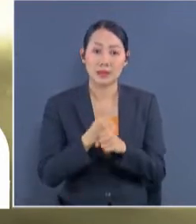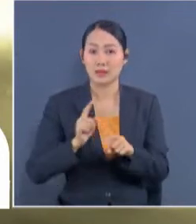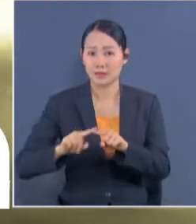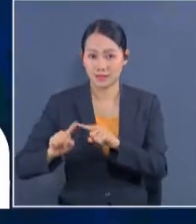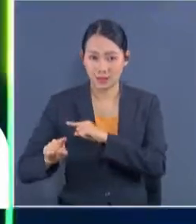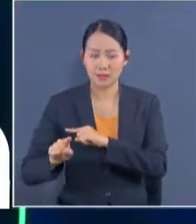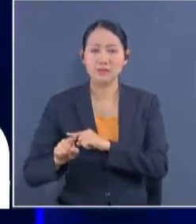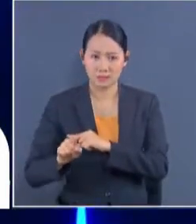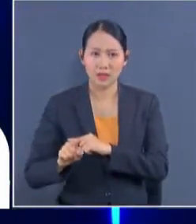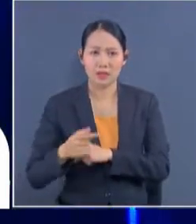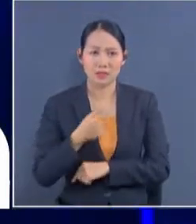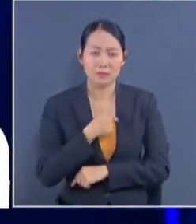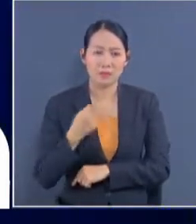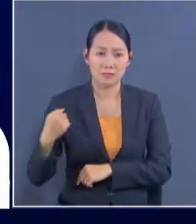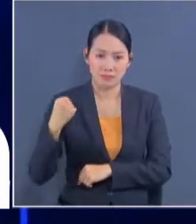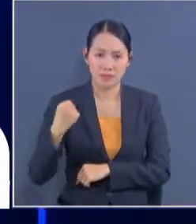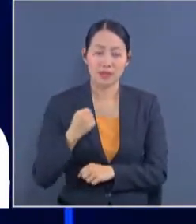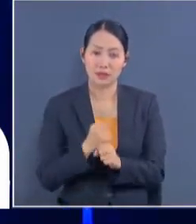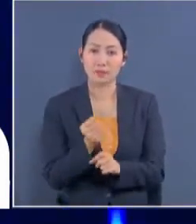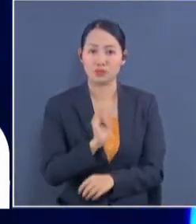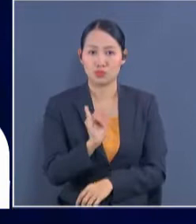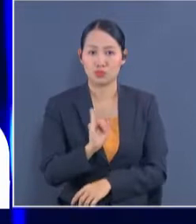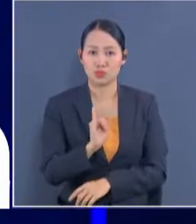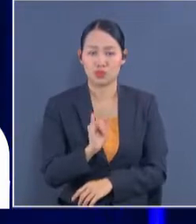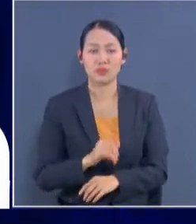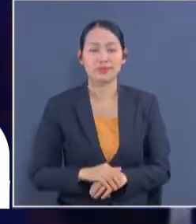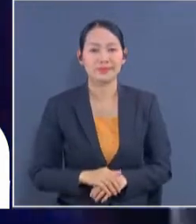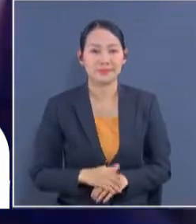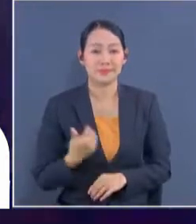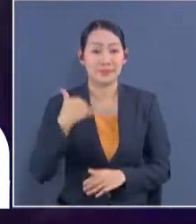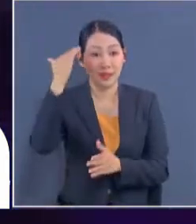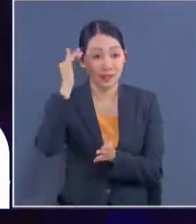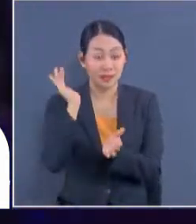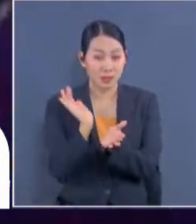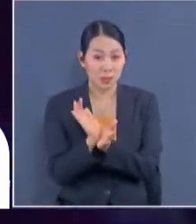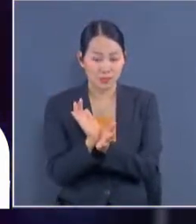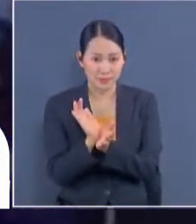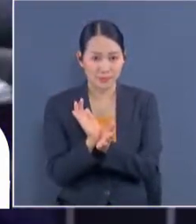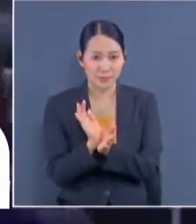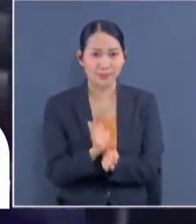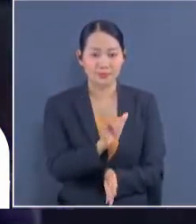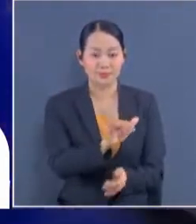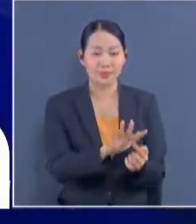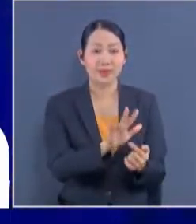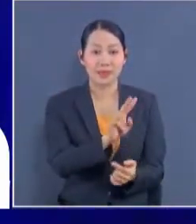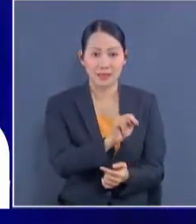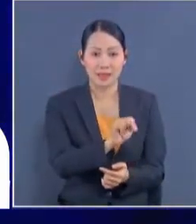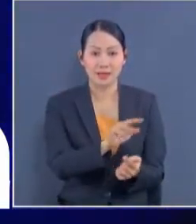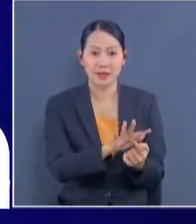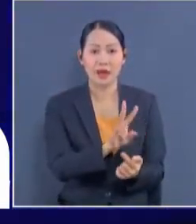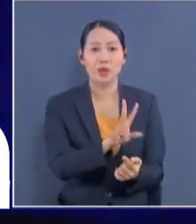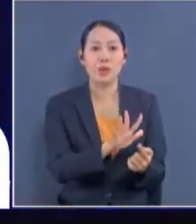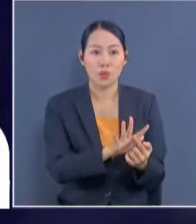ดๆด้วยคร ับ คือกรณีของตำรวจสน.ยานนาวา2นายตำรวจสน.ลาดพร้าว1นาย